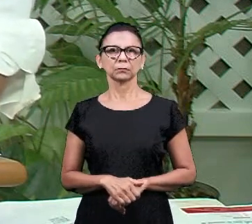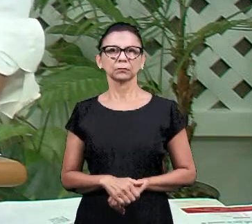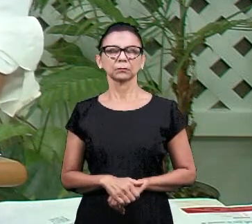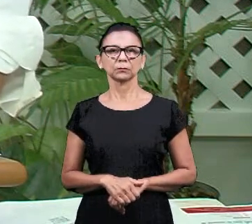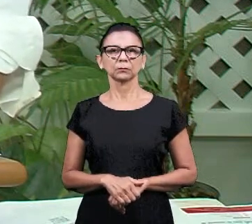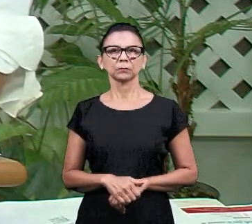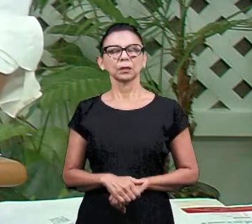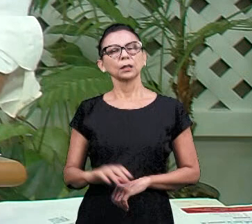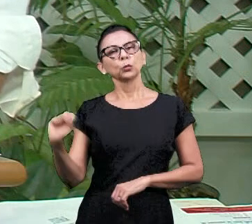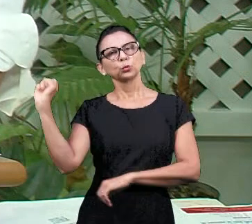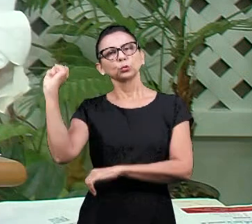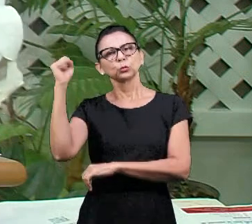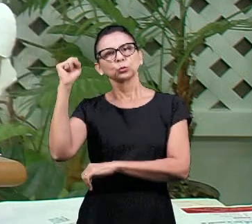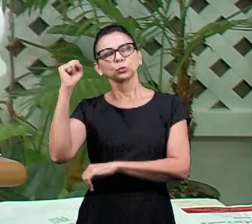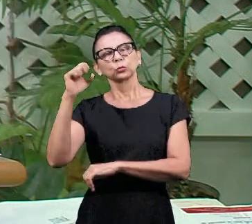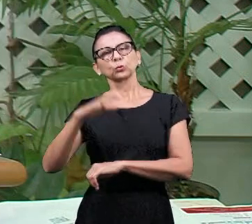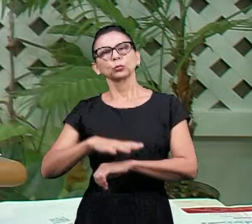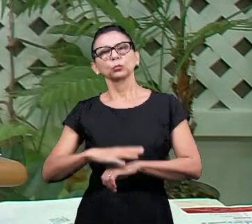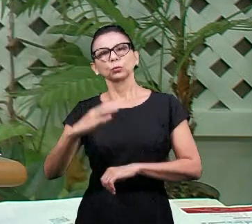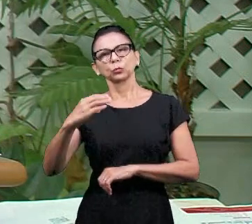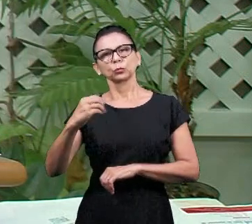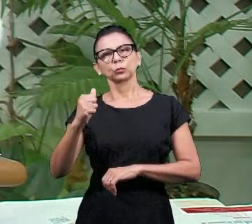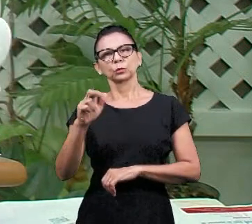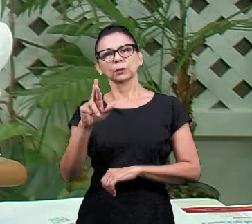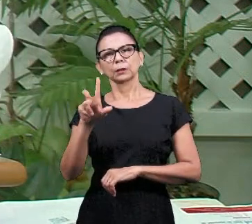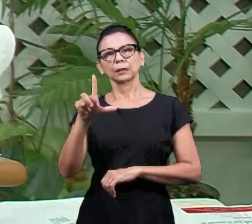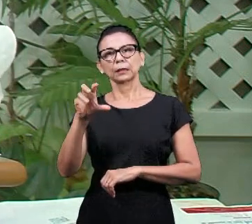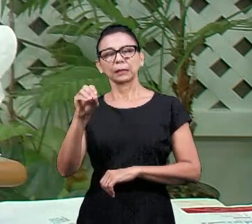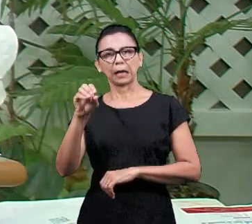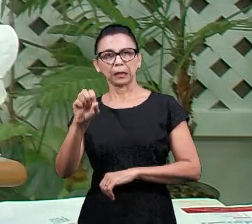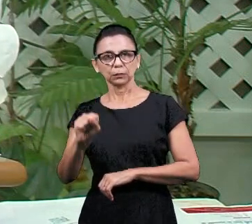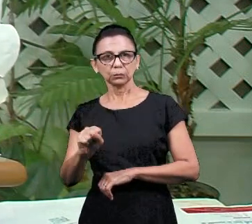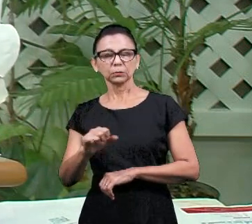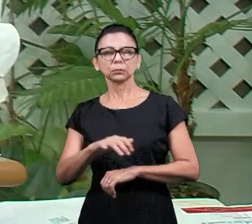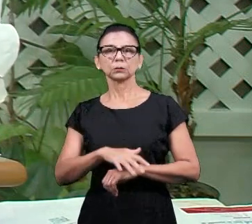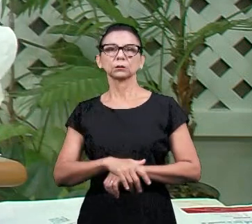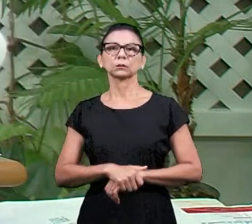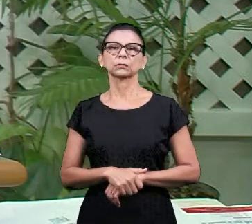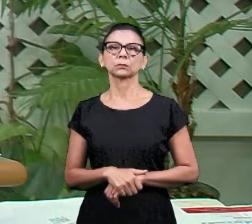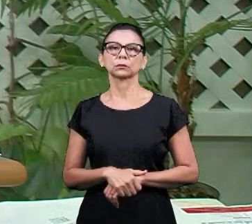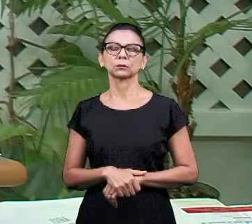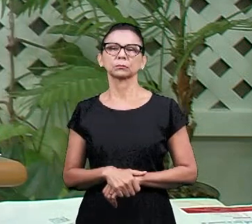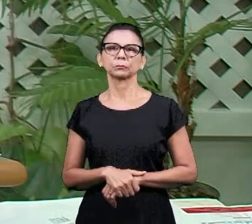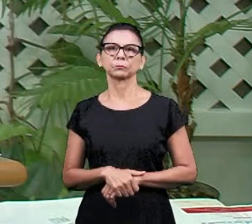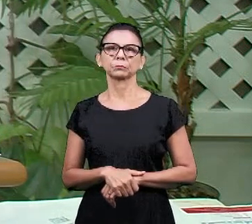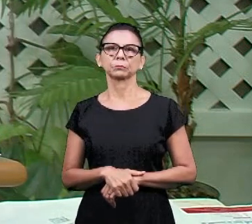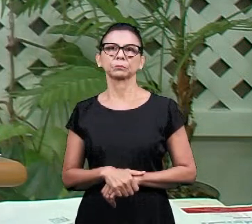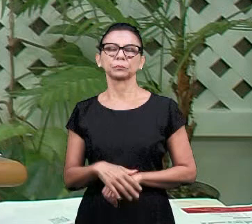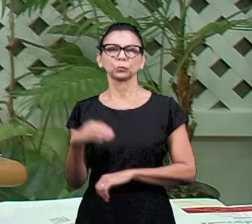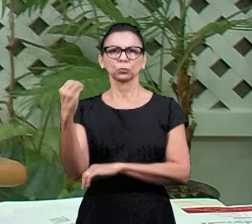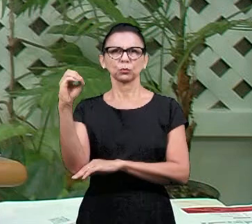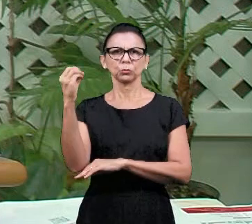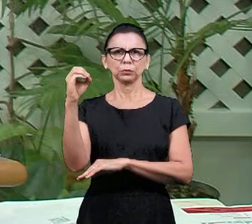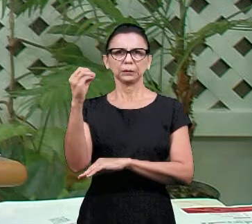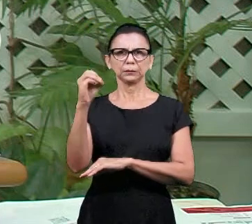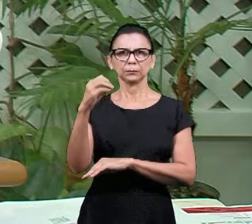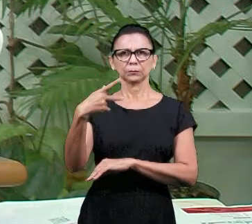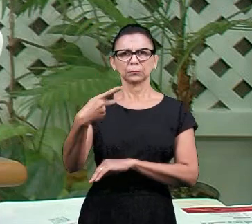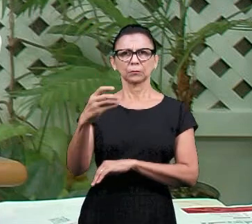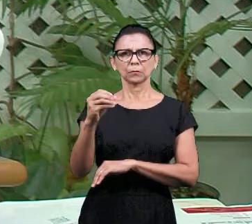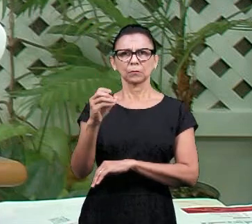nous avons aussi do Rio Grande do Sul, le pasteur Carlos Roberto Glaucius de Oliveira, de Porto Alegre.